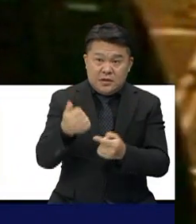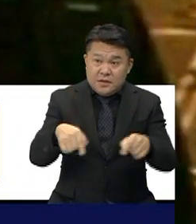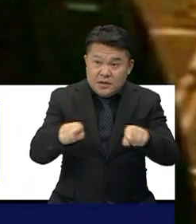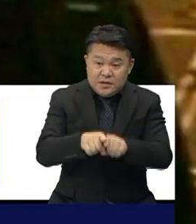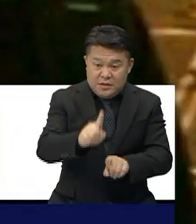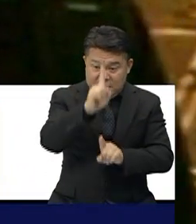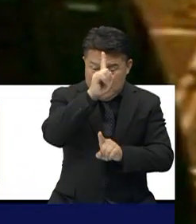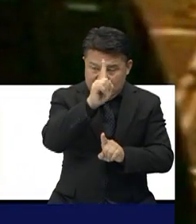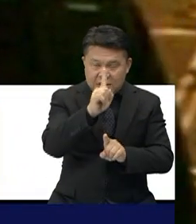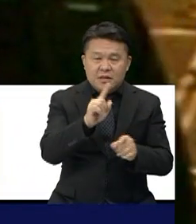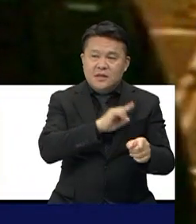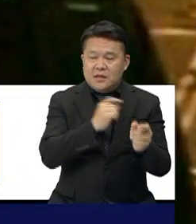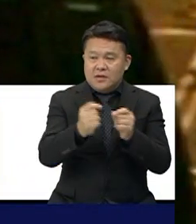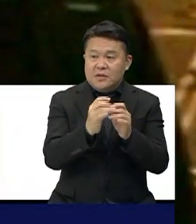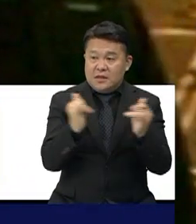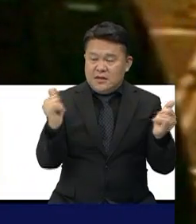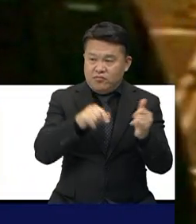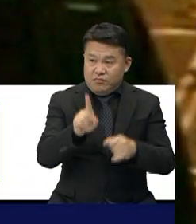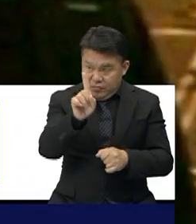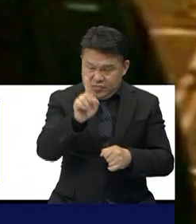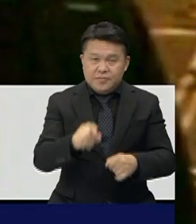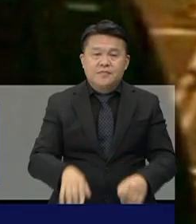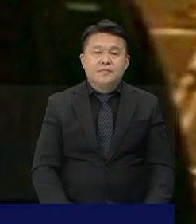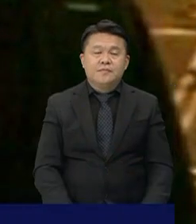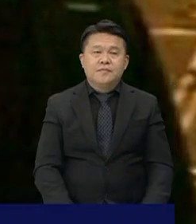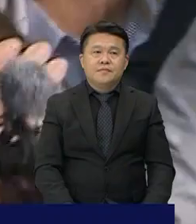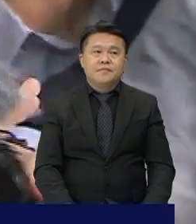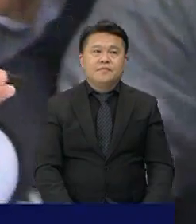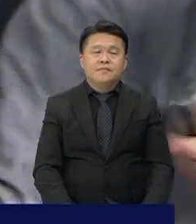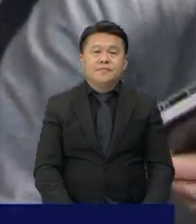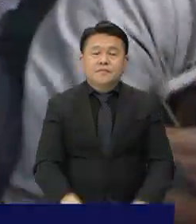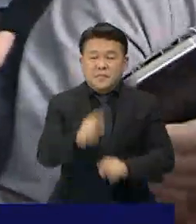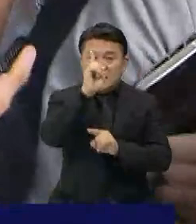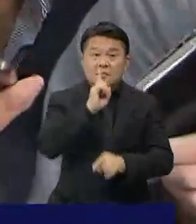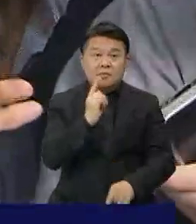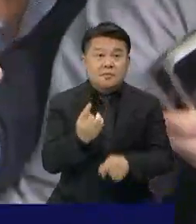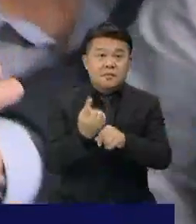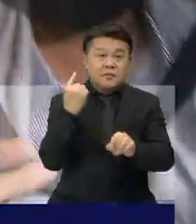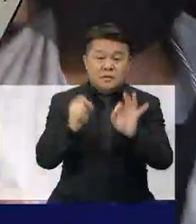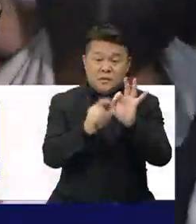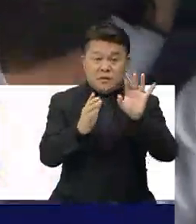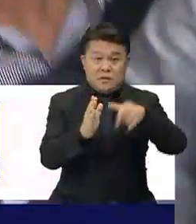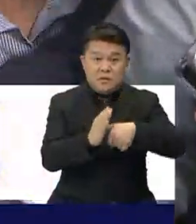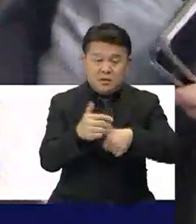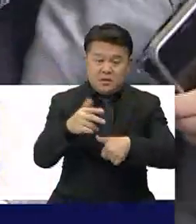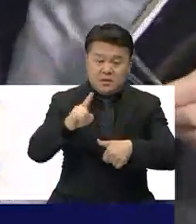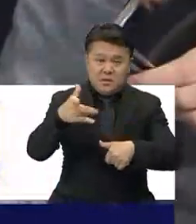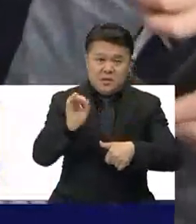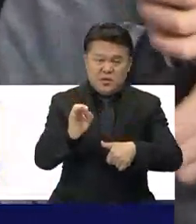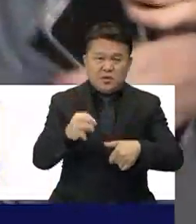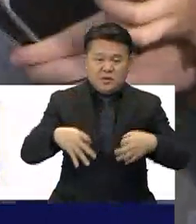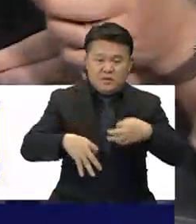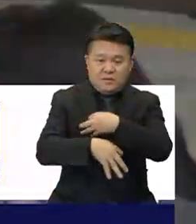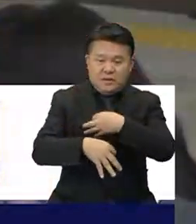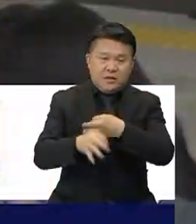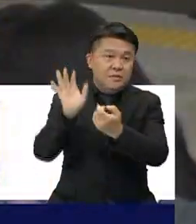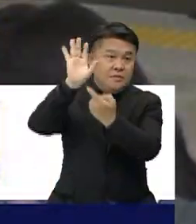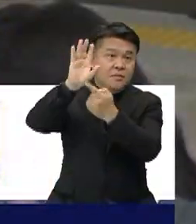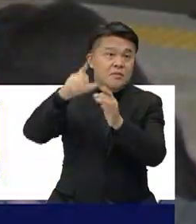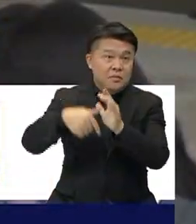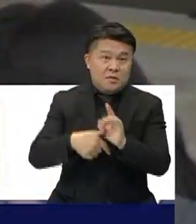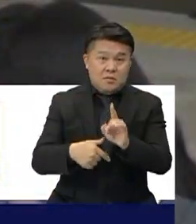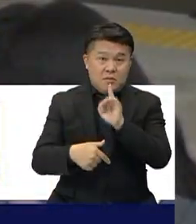민주당 대표의 최측근으로 꼽히는 인사입니다. 실제로 이 대표는 지난해 10월 대장동 게이트 의혹이 불거졌을